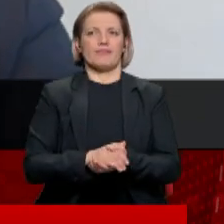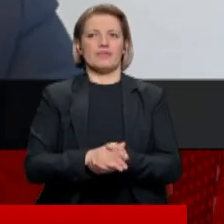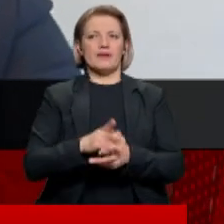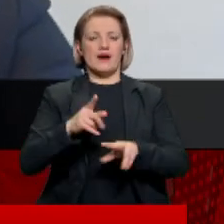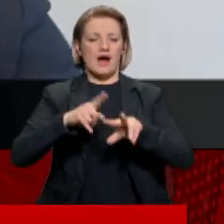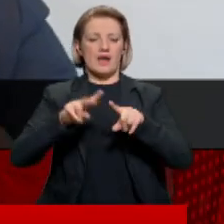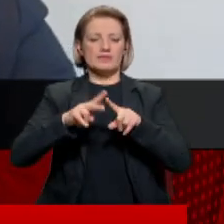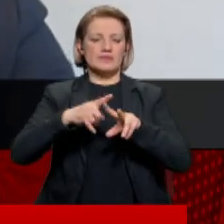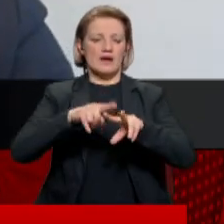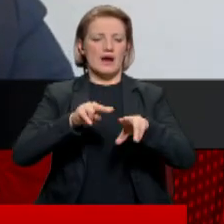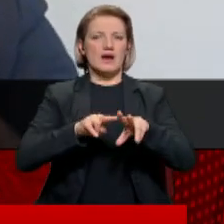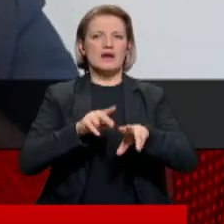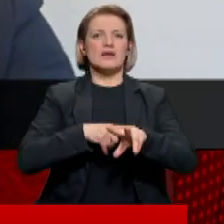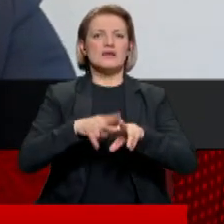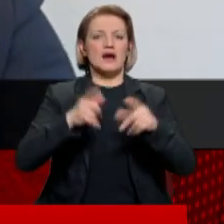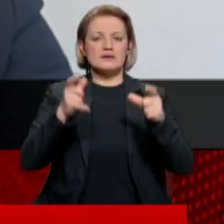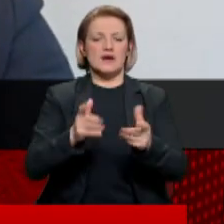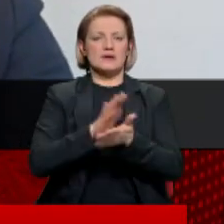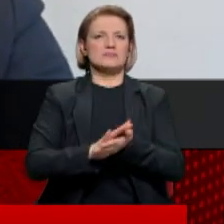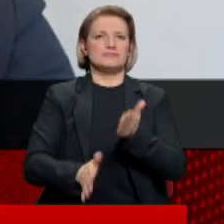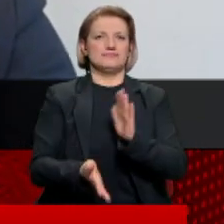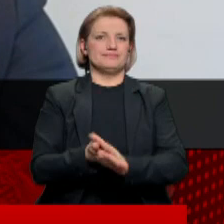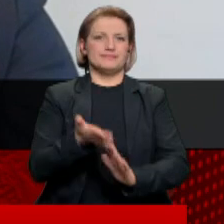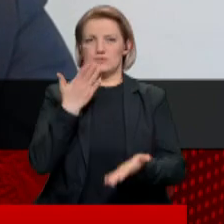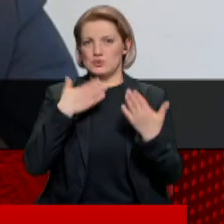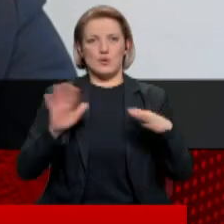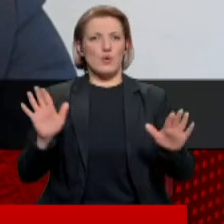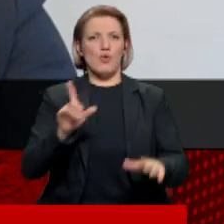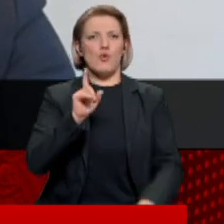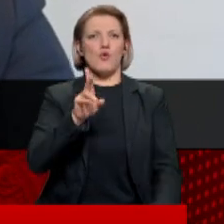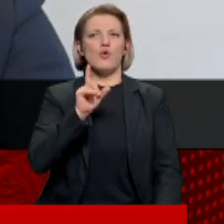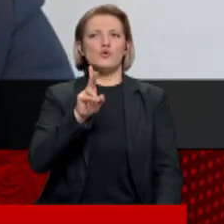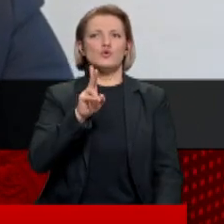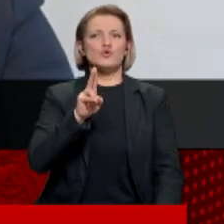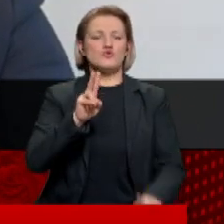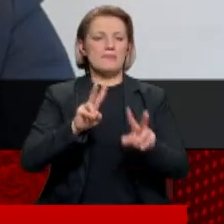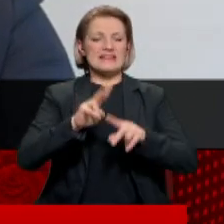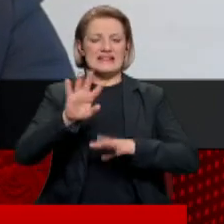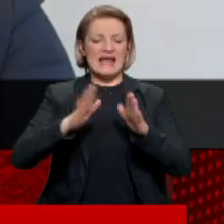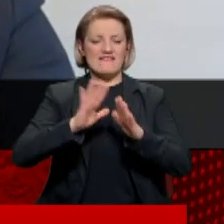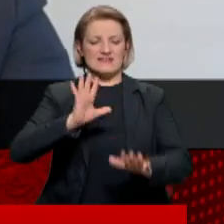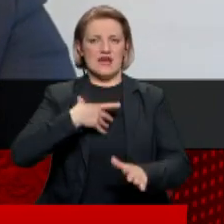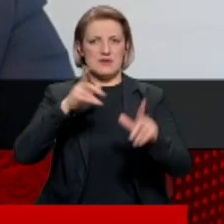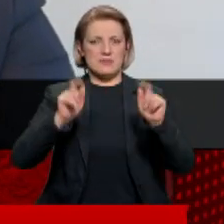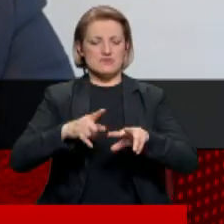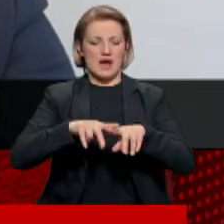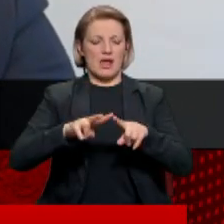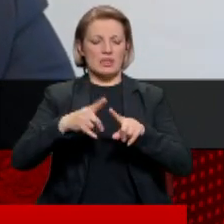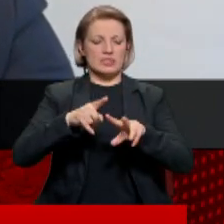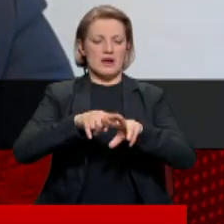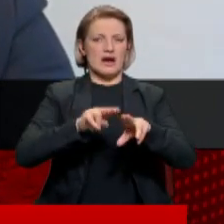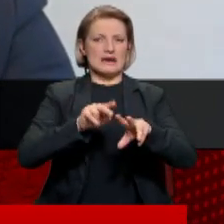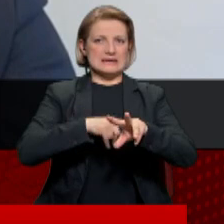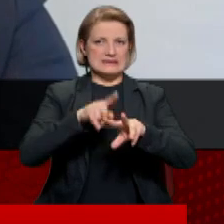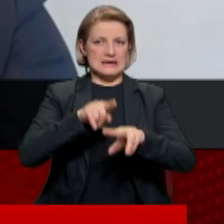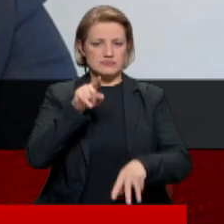Antakya yerle bir, Antakya diye bir şehir yok. Bakın bir şey söyleyeceğim. 13 medeniyet ev sahipliği yapmış Antakya. Çok önemli bir şeyden Sayın Vekilim,